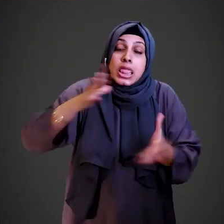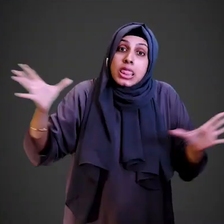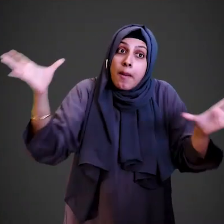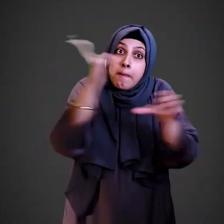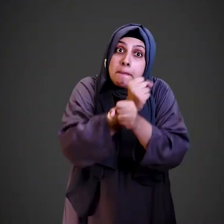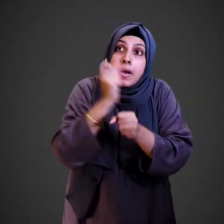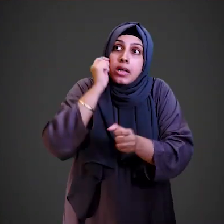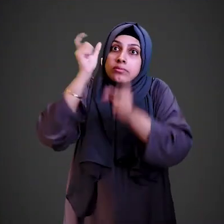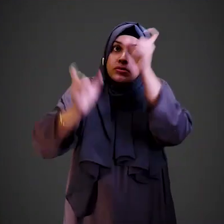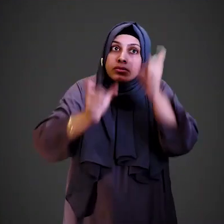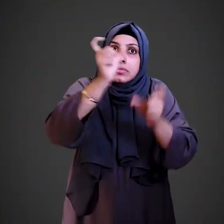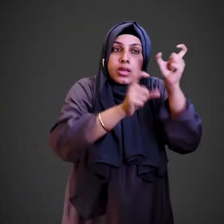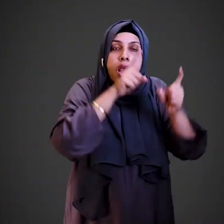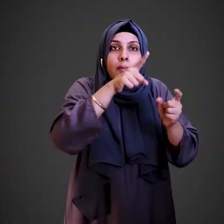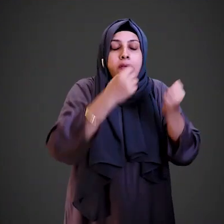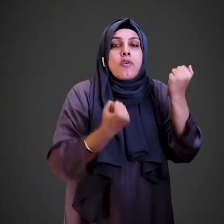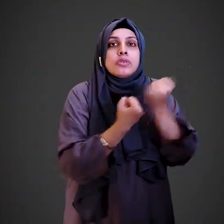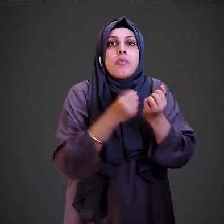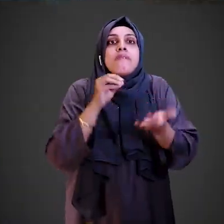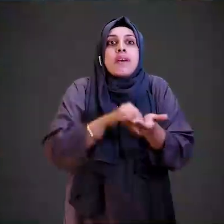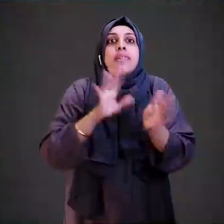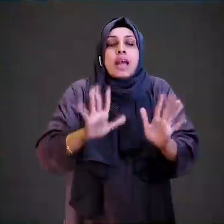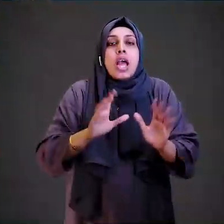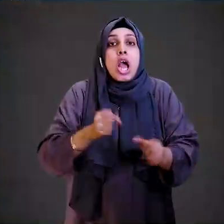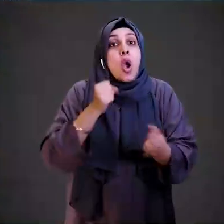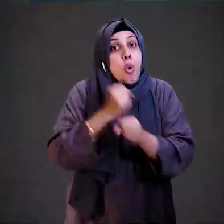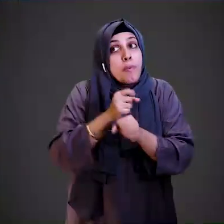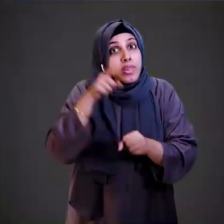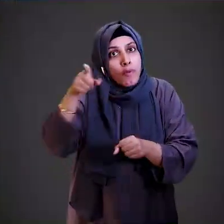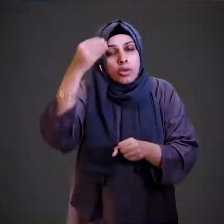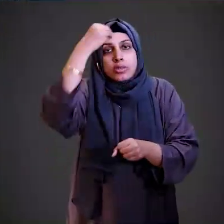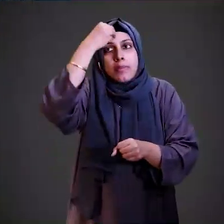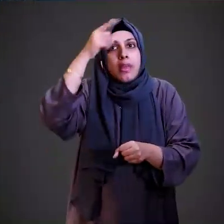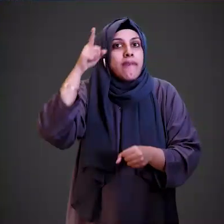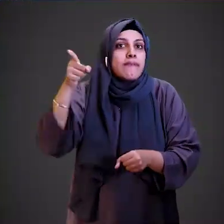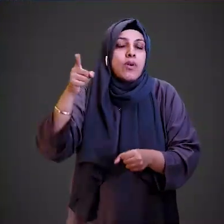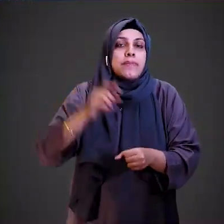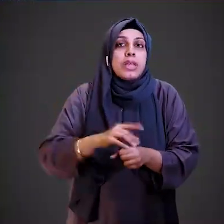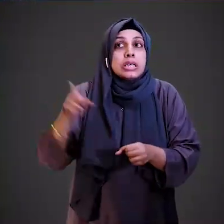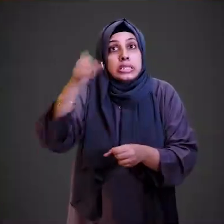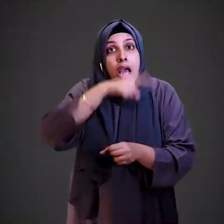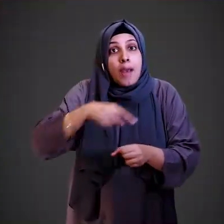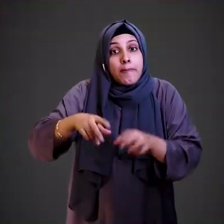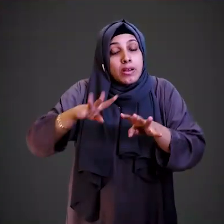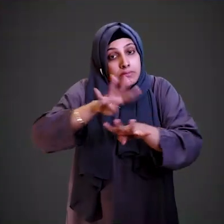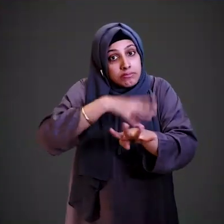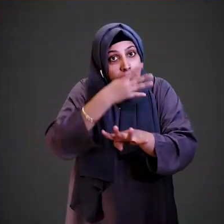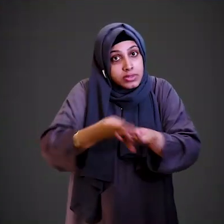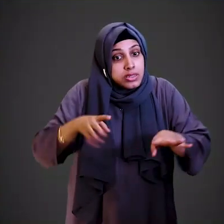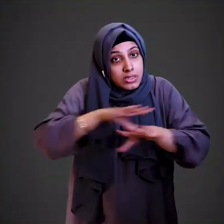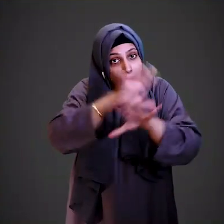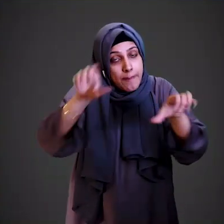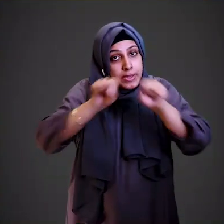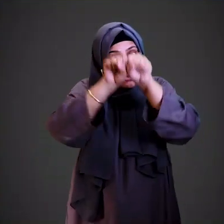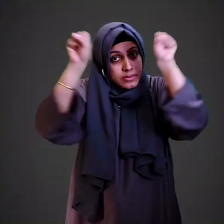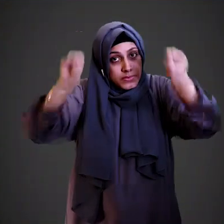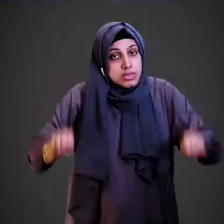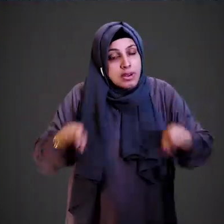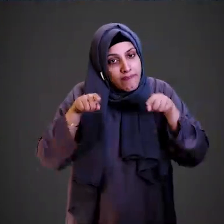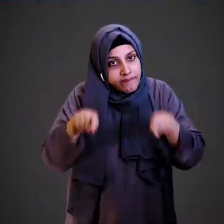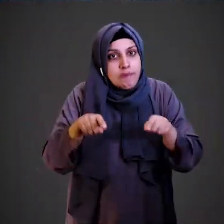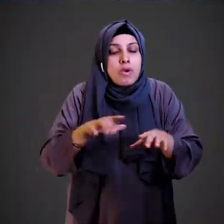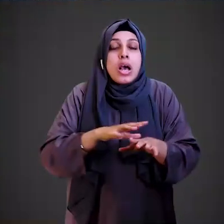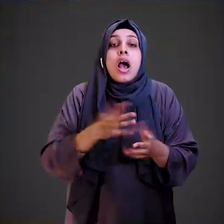फरहमी हुकूमत की ज़िम्मेदारी होती है और हुकूमत इसको राइज करती है मुल्क के निज़ाम के